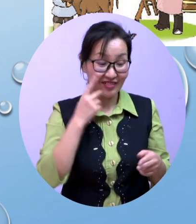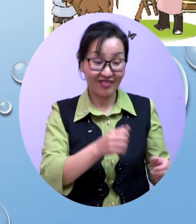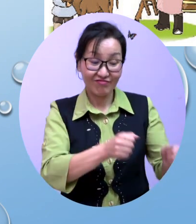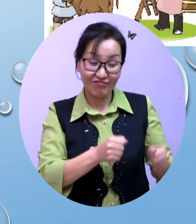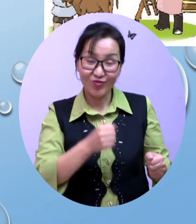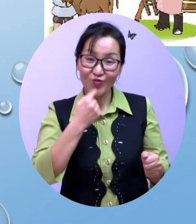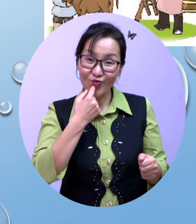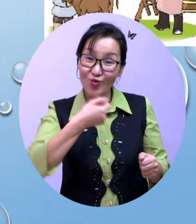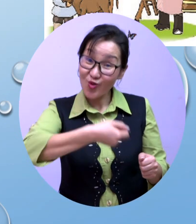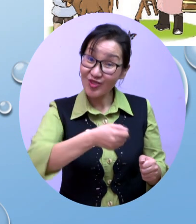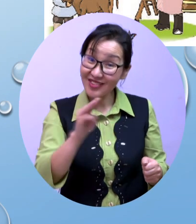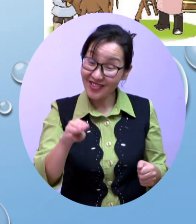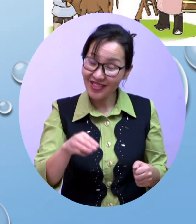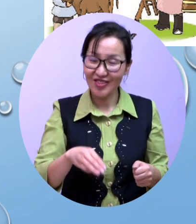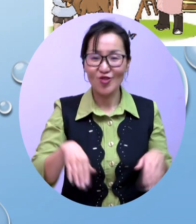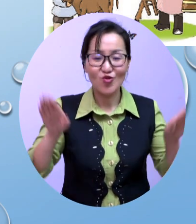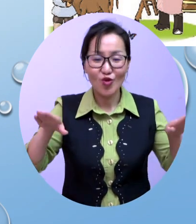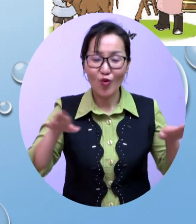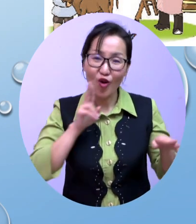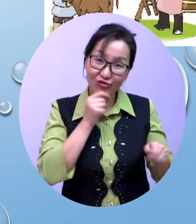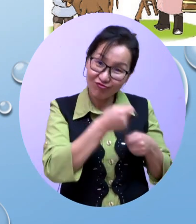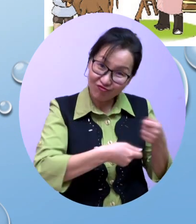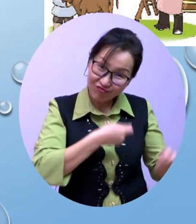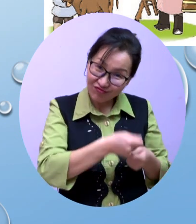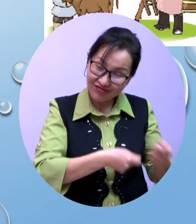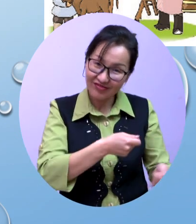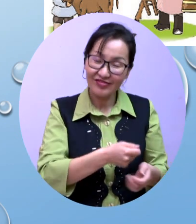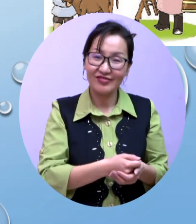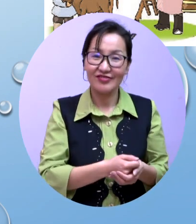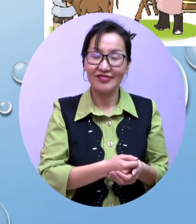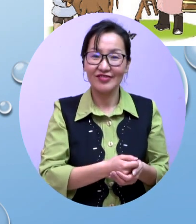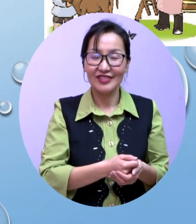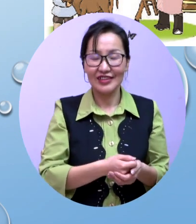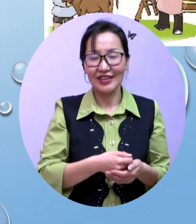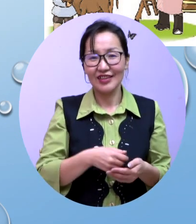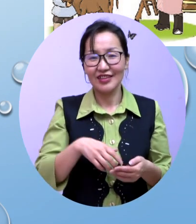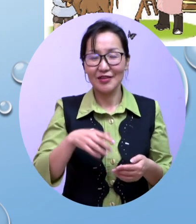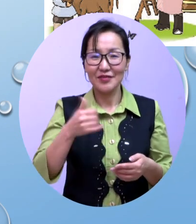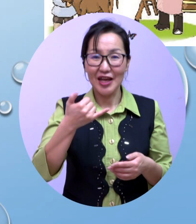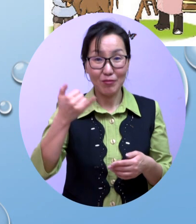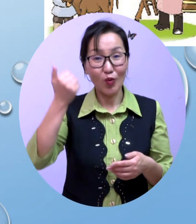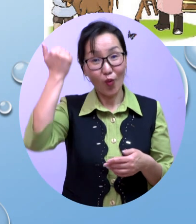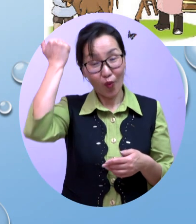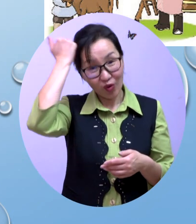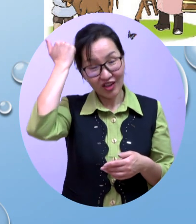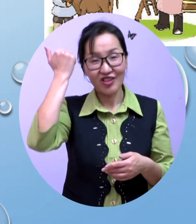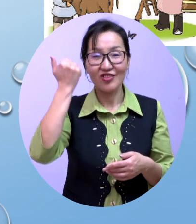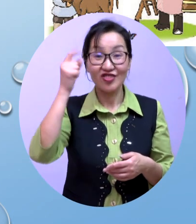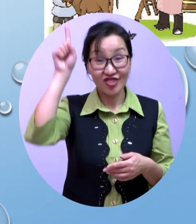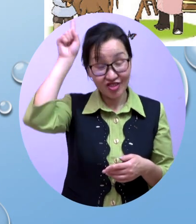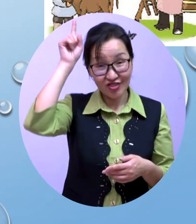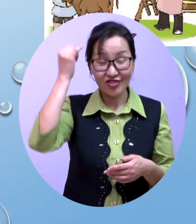өгдөг. За, зарим нь шууд ижээдэг, бас зарим нь хураг ишгэ хариулж,